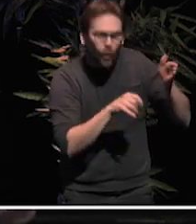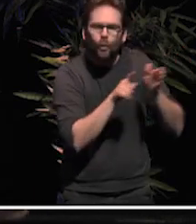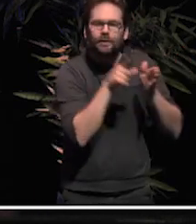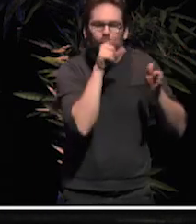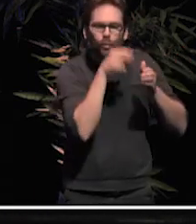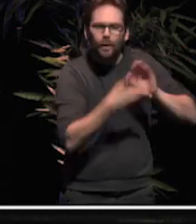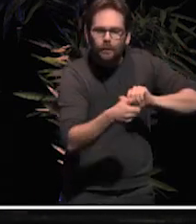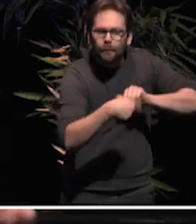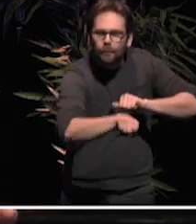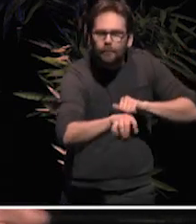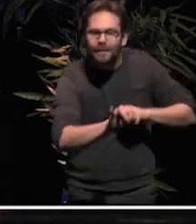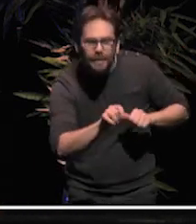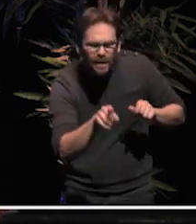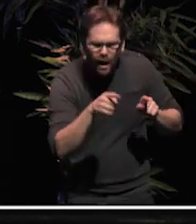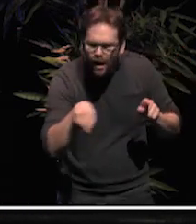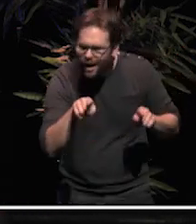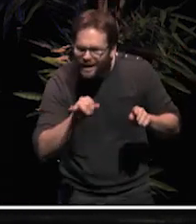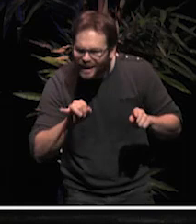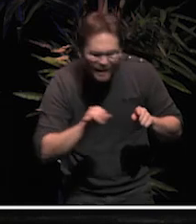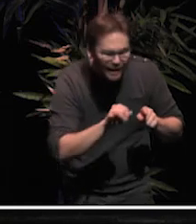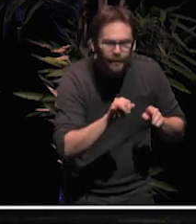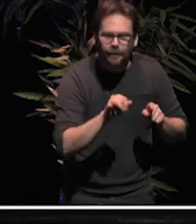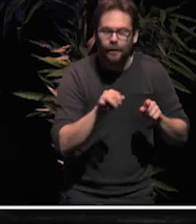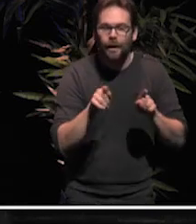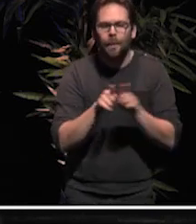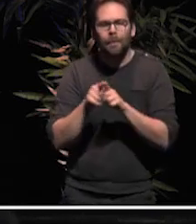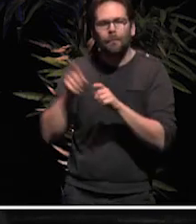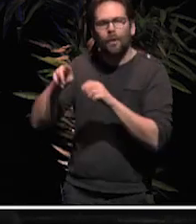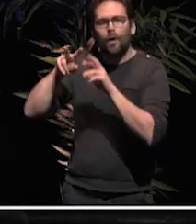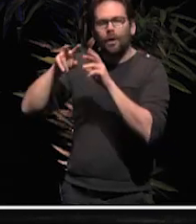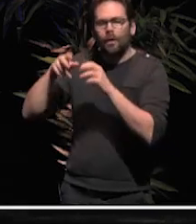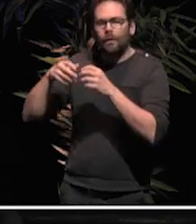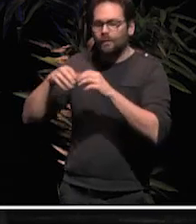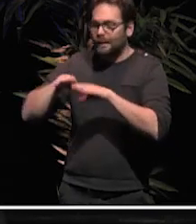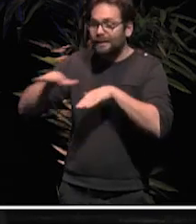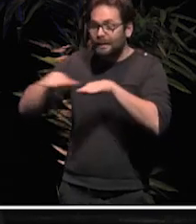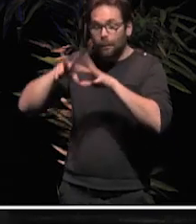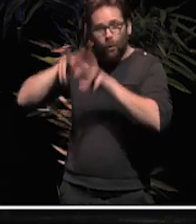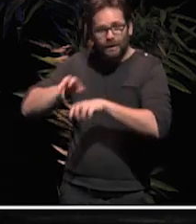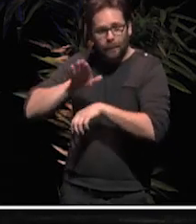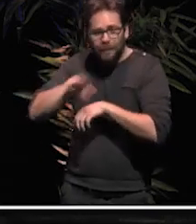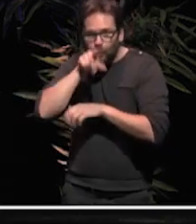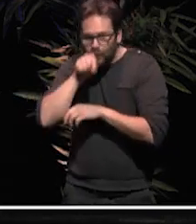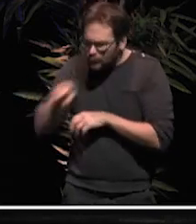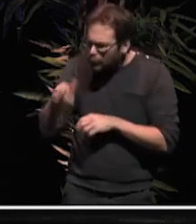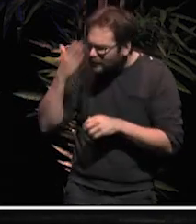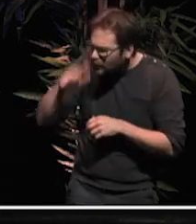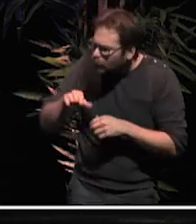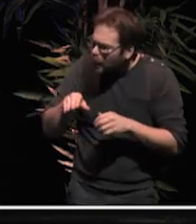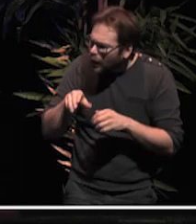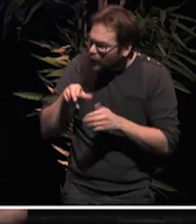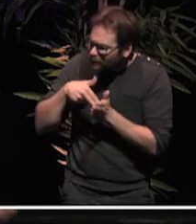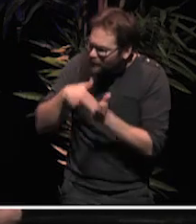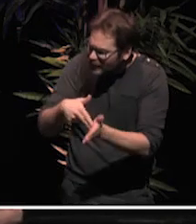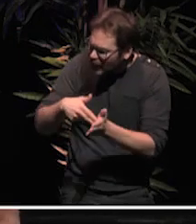me retweetent pour savoir qui ils sont. Et j'ai même un moteur de recherche de tweets qui me permet de savoir les gens qui me retweetent le plus et qui sont les plus fidèles.